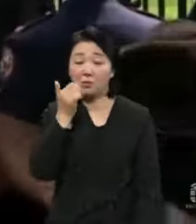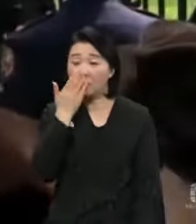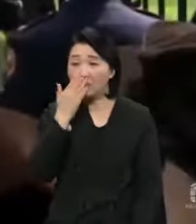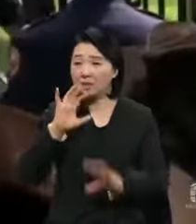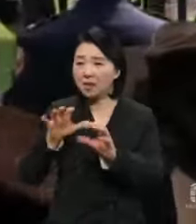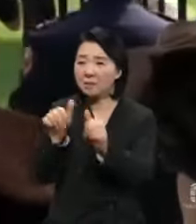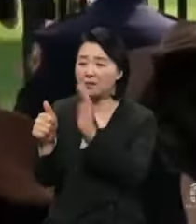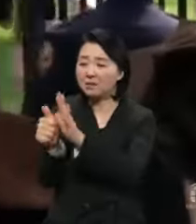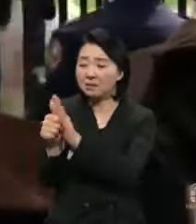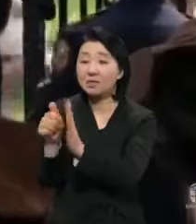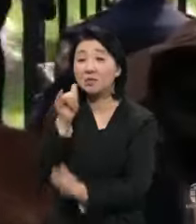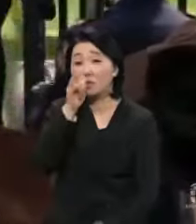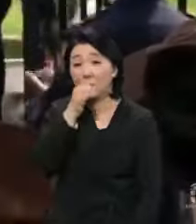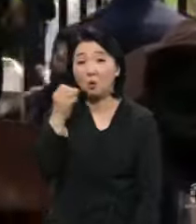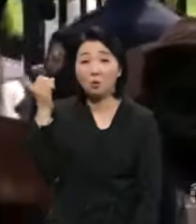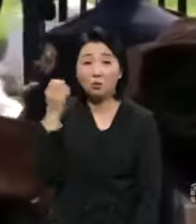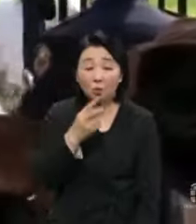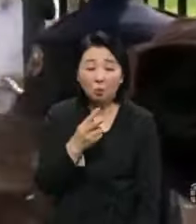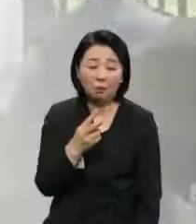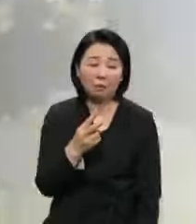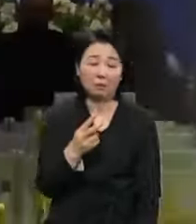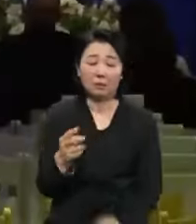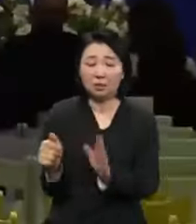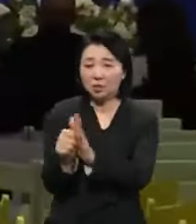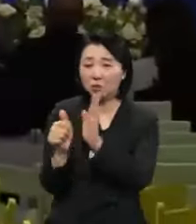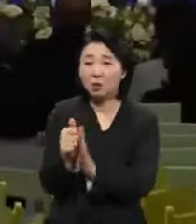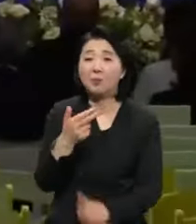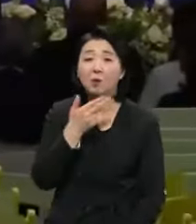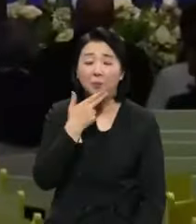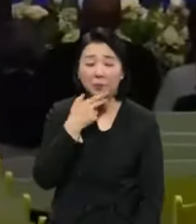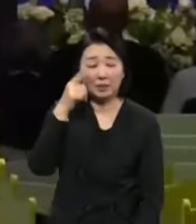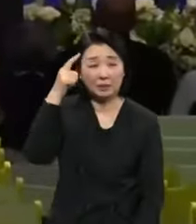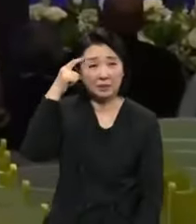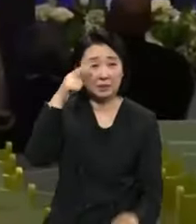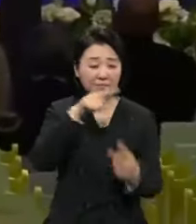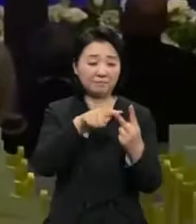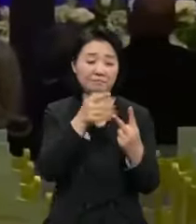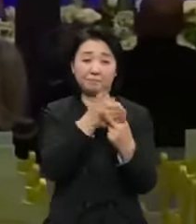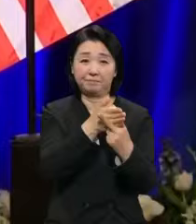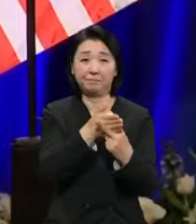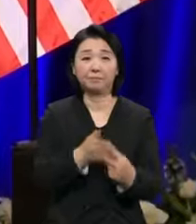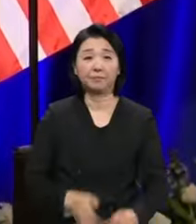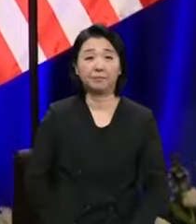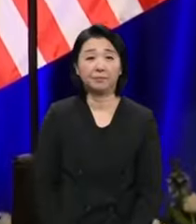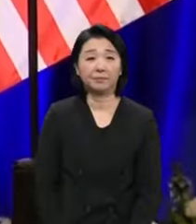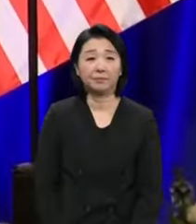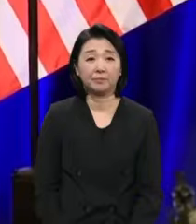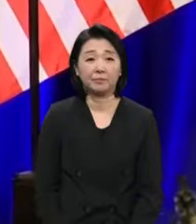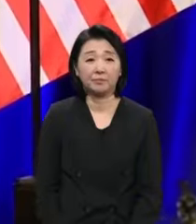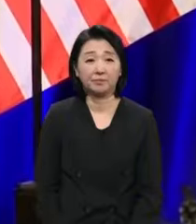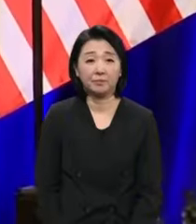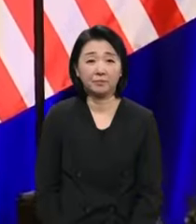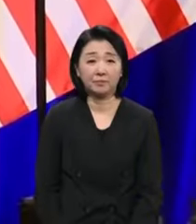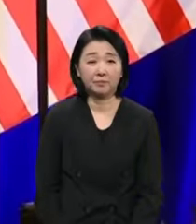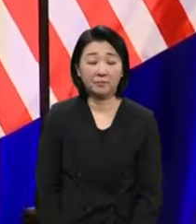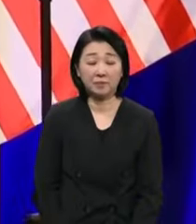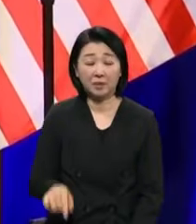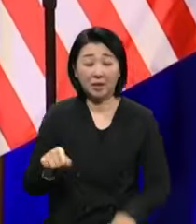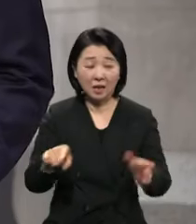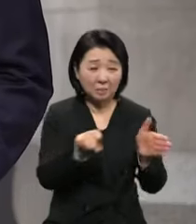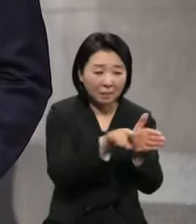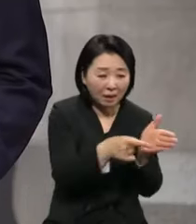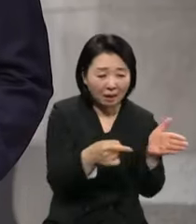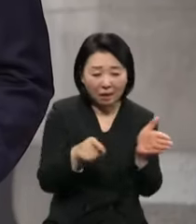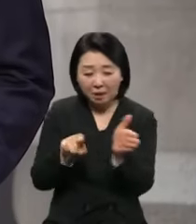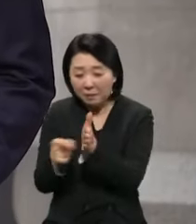너무 지지한다는 쪽과 반면 충분히 지원하지 않는다는 의견으로 극명히 갈리고 있습니다. 양쪽으로 신뢰를 잃고 있는